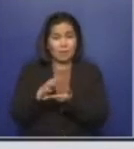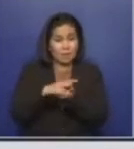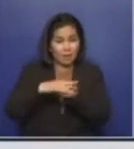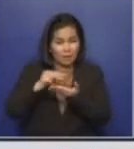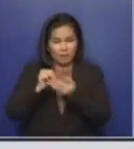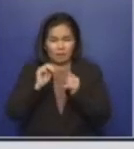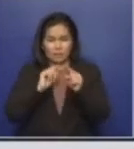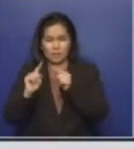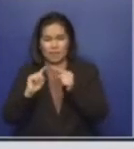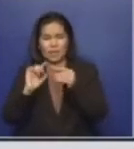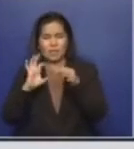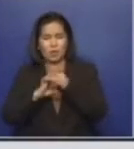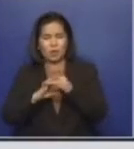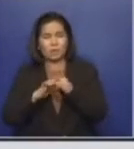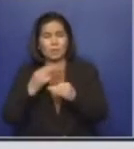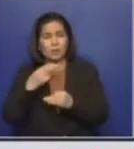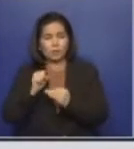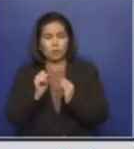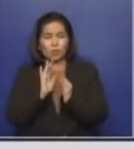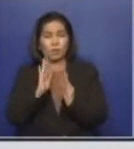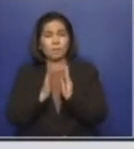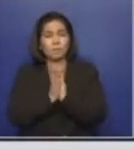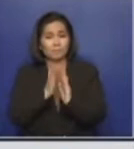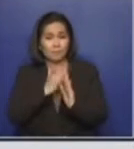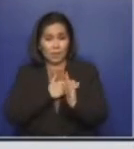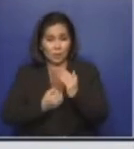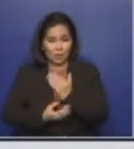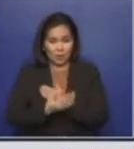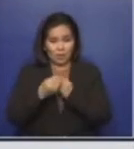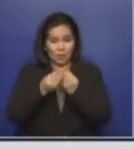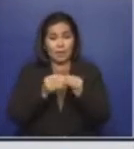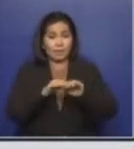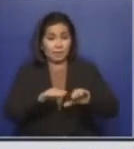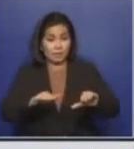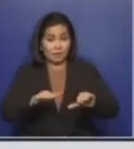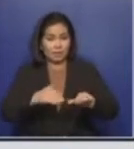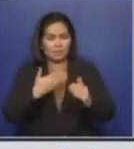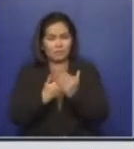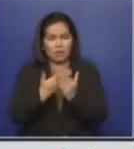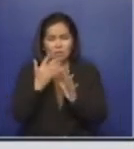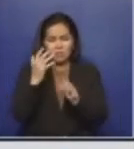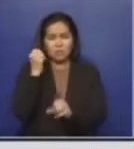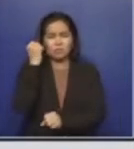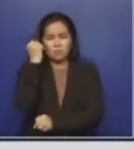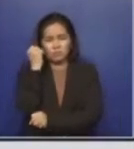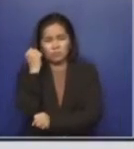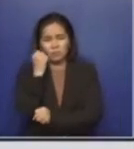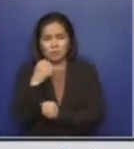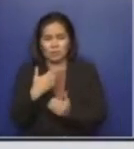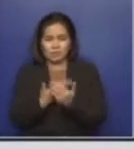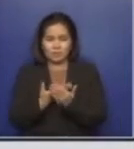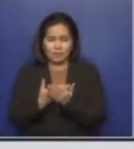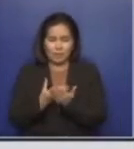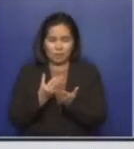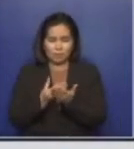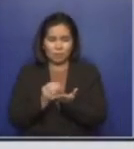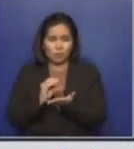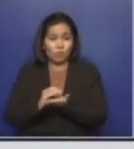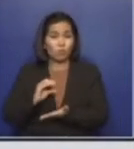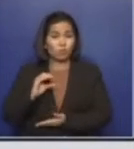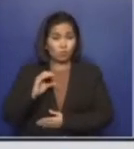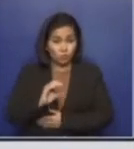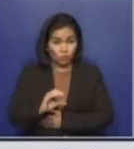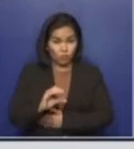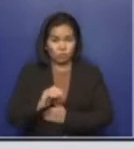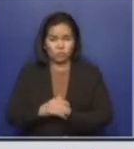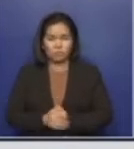านี้เขามีโอกาสให้เด็กลูกคนยากคนจนให้เงินเขาผมมา